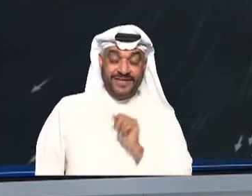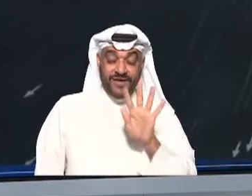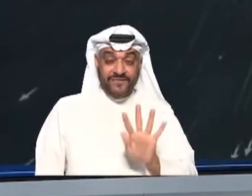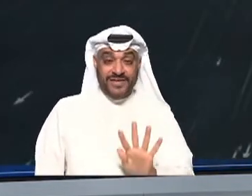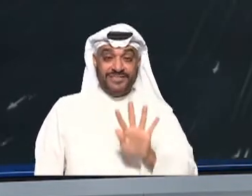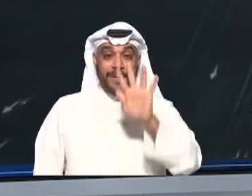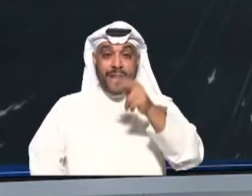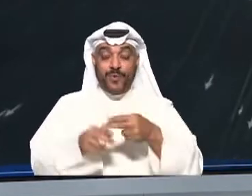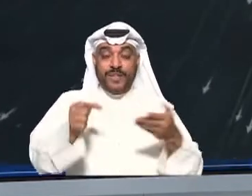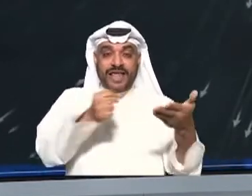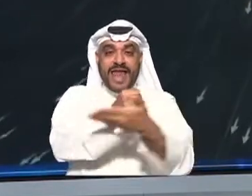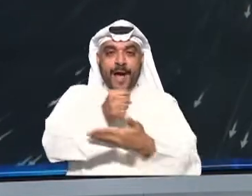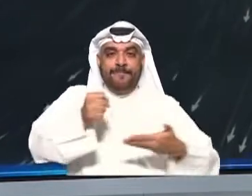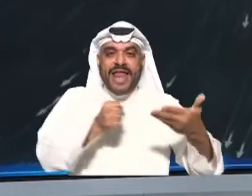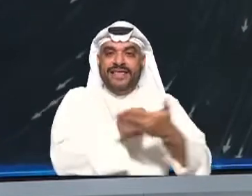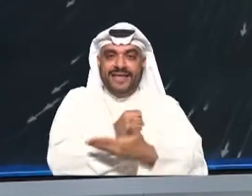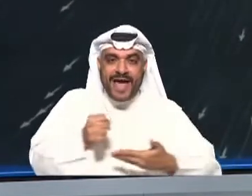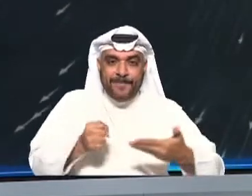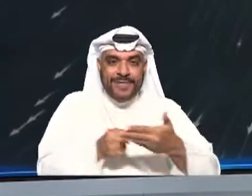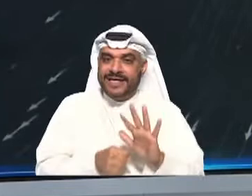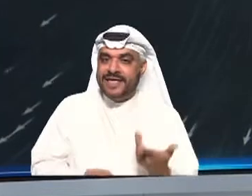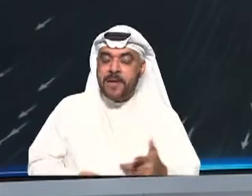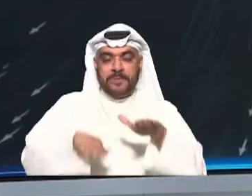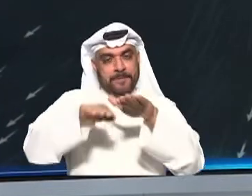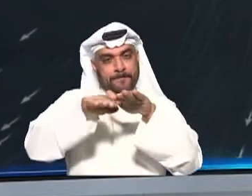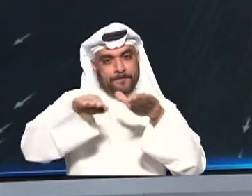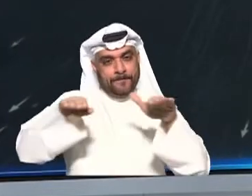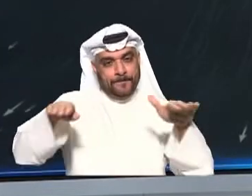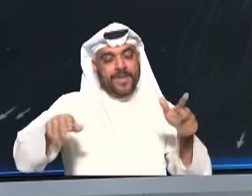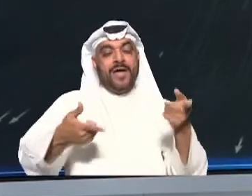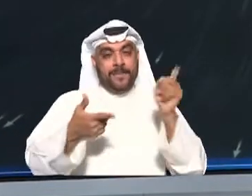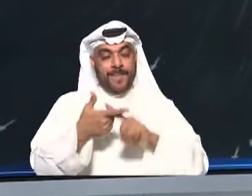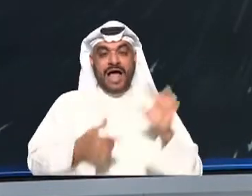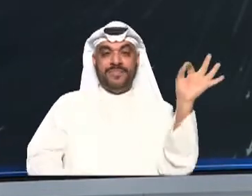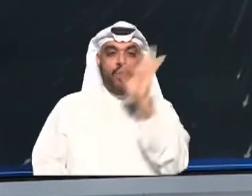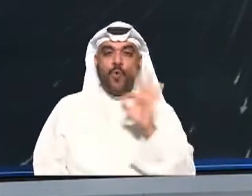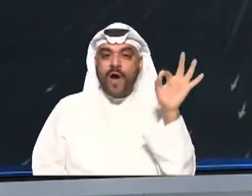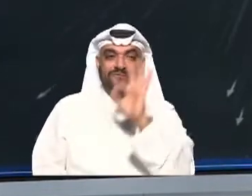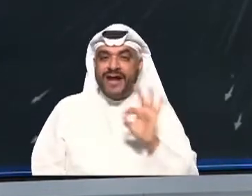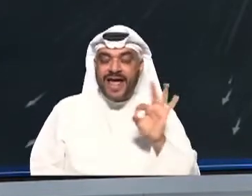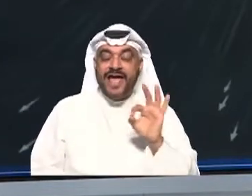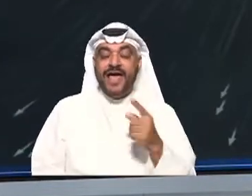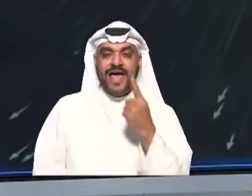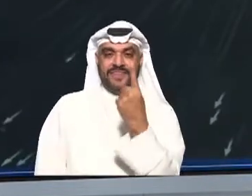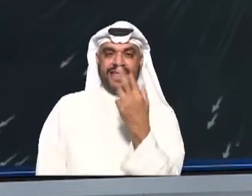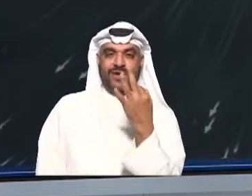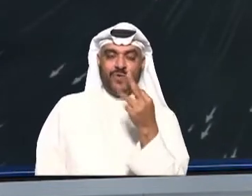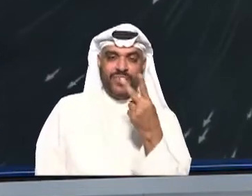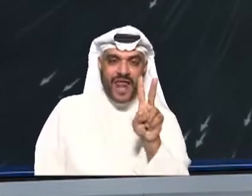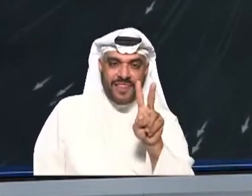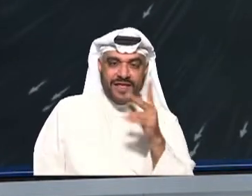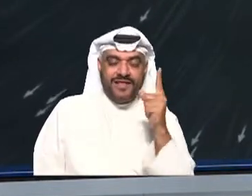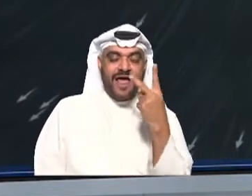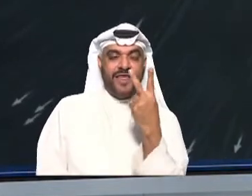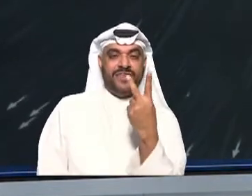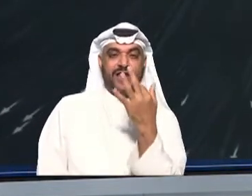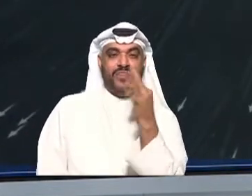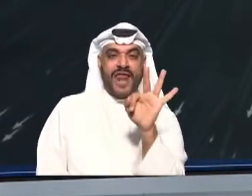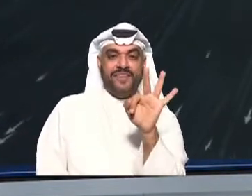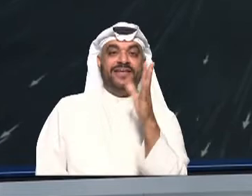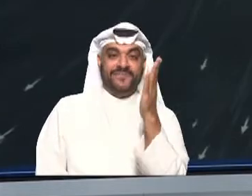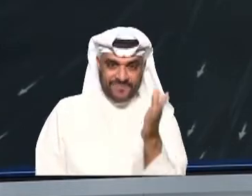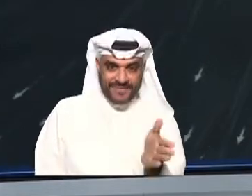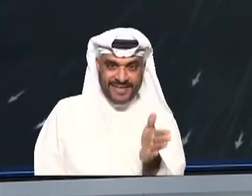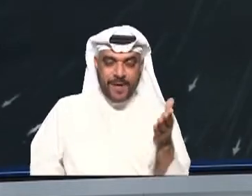مزارع العبدلي الأجواء راح تكون إن شاء الله فيها معتدلة، أيضا مزارع الوفرة في جنوب الكويت 32 درجة مئوية، المناطق الساحلية بشكل